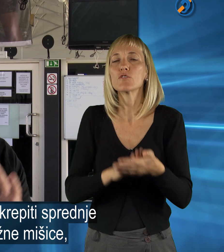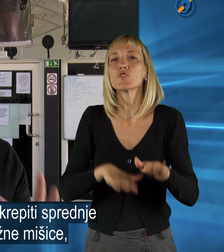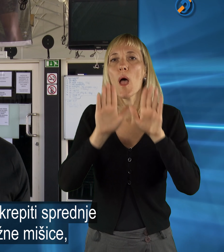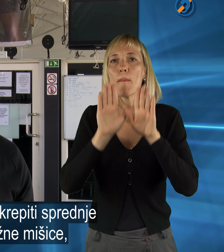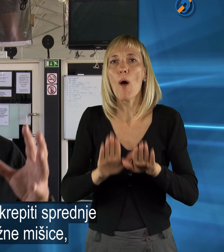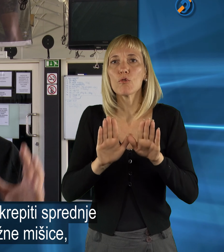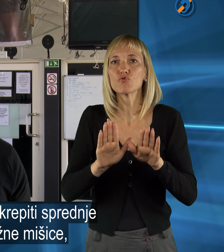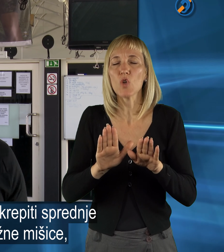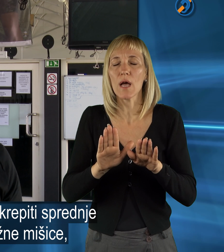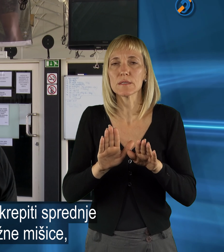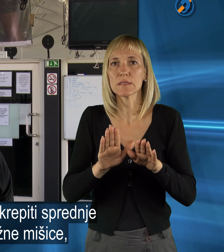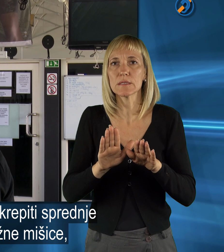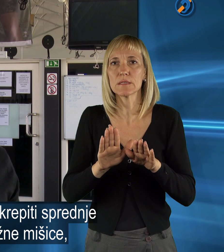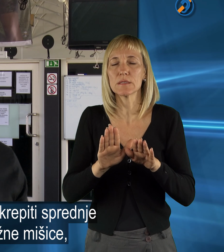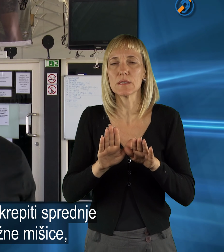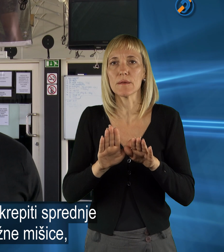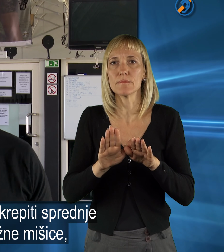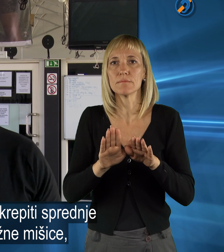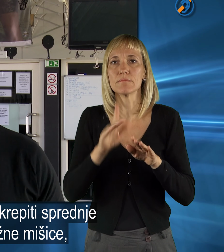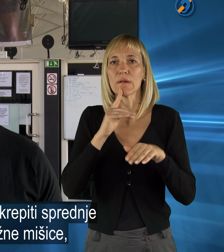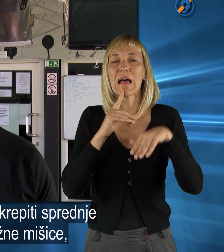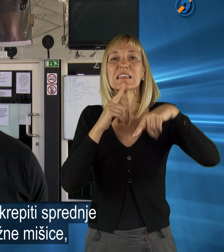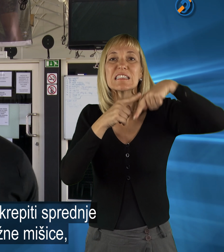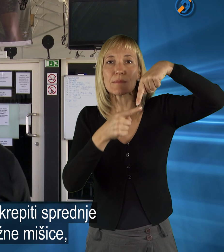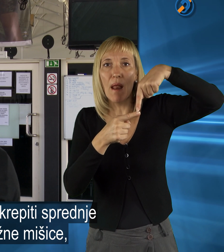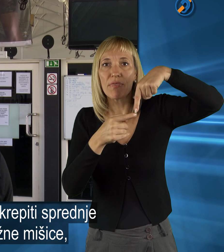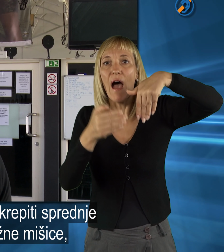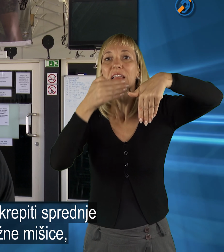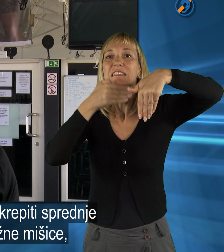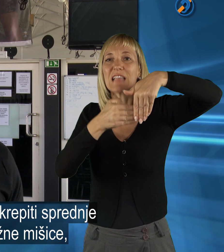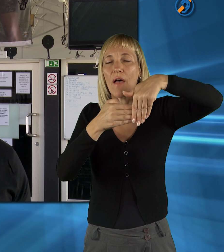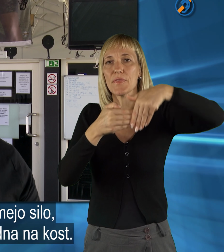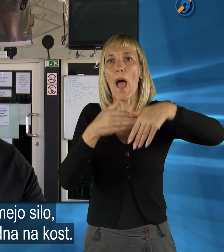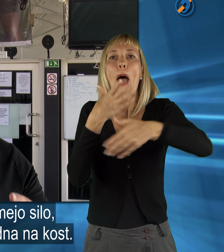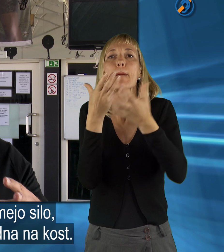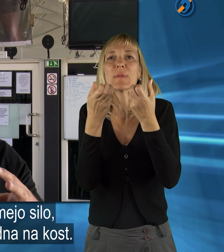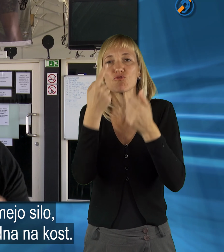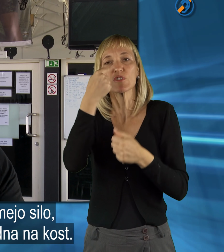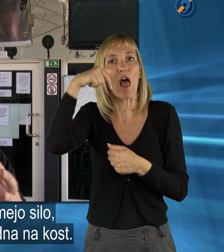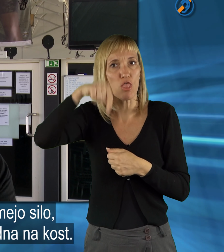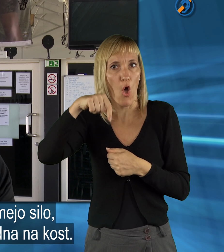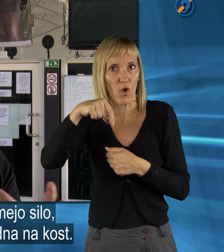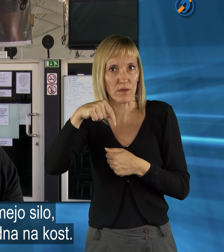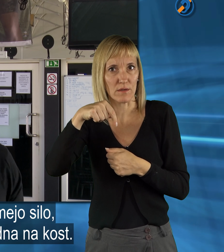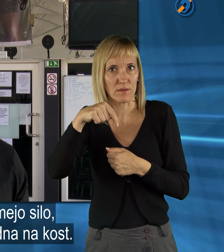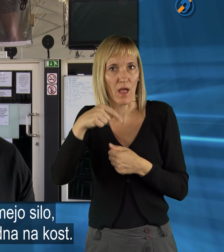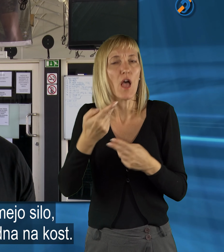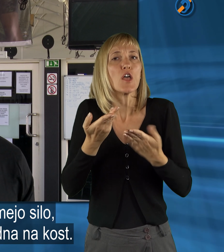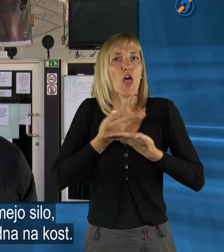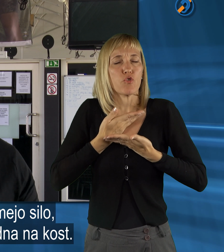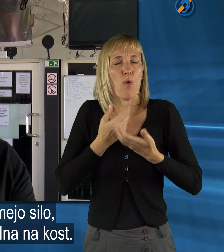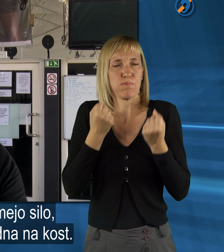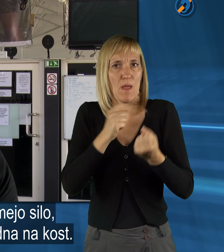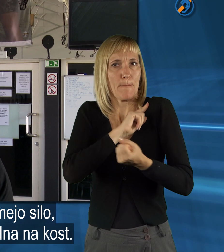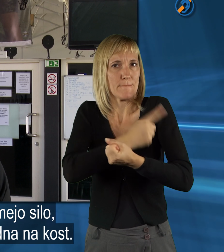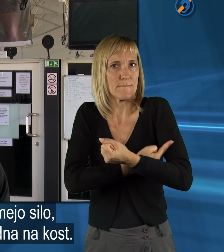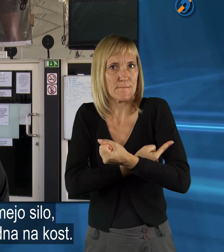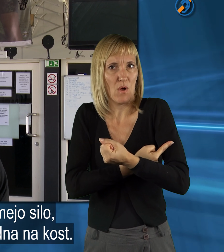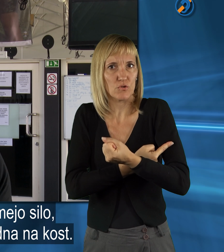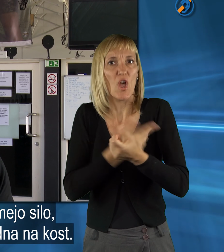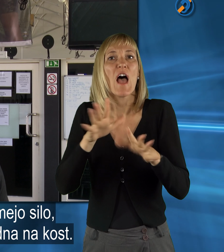Začnemo počasi jačati spredne in zadnje stegnične nožne mišice, da v bistvu ujačamo mišice, da